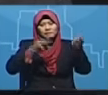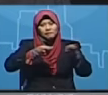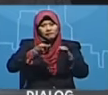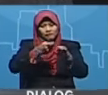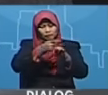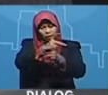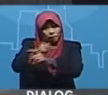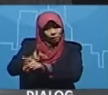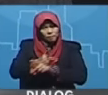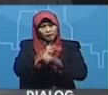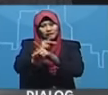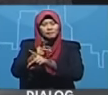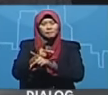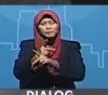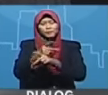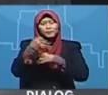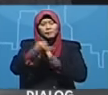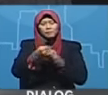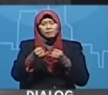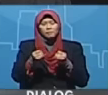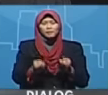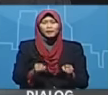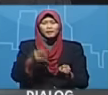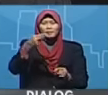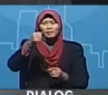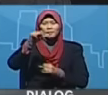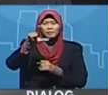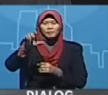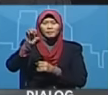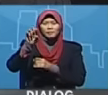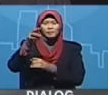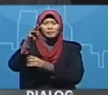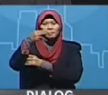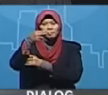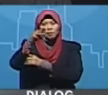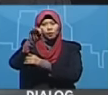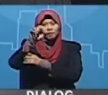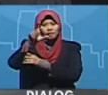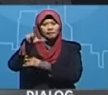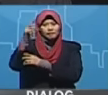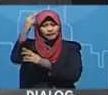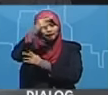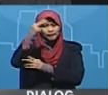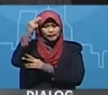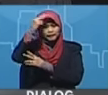Jauha. Okay. Jabatan Ahliwal Haji dan juga apa ni